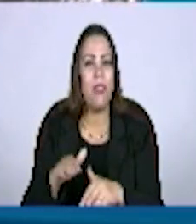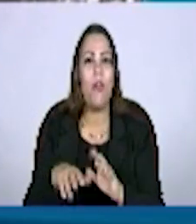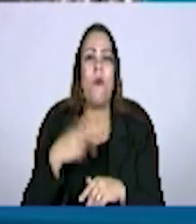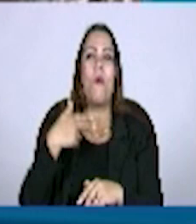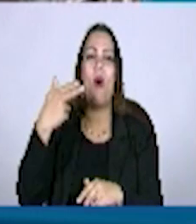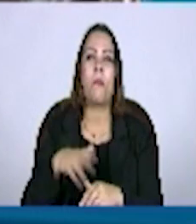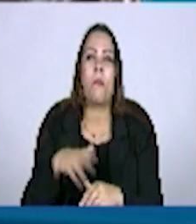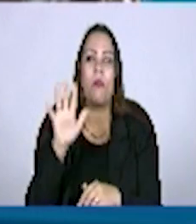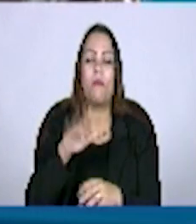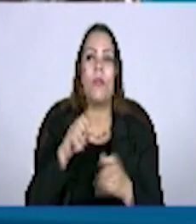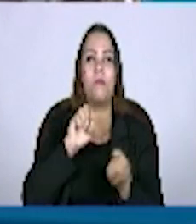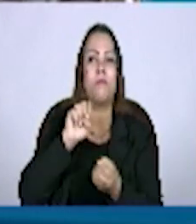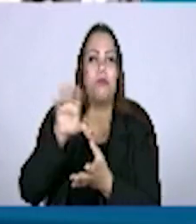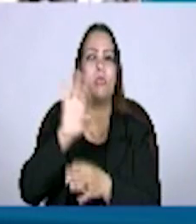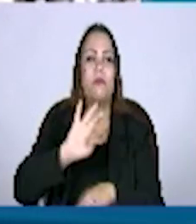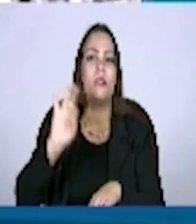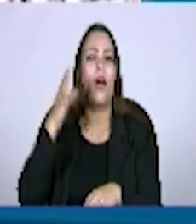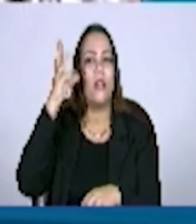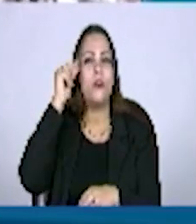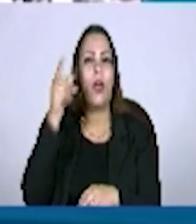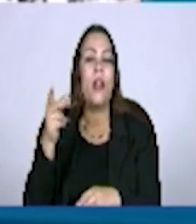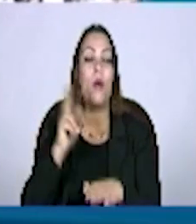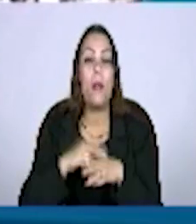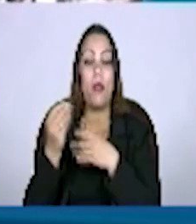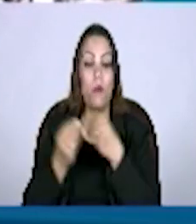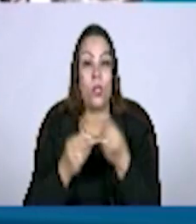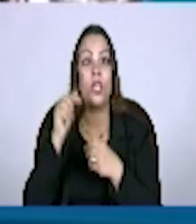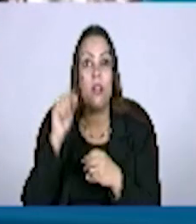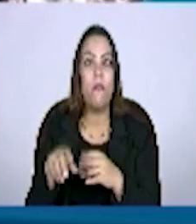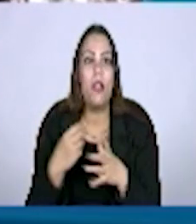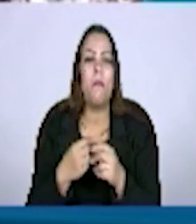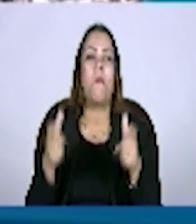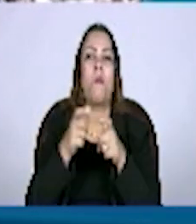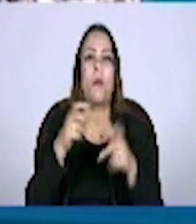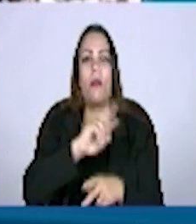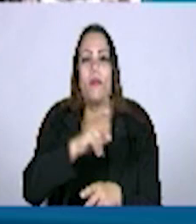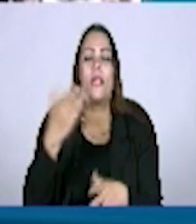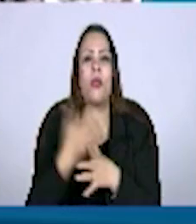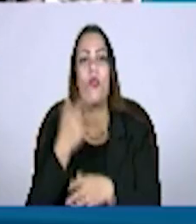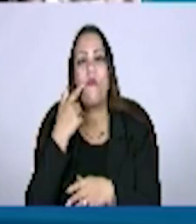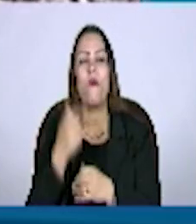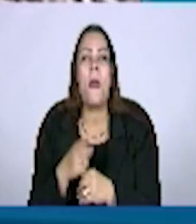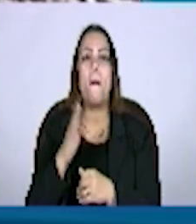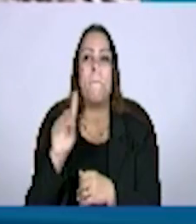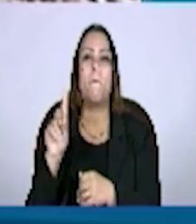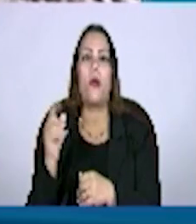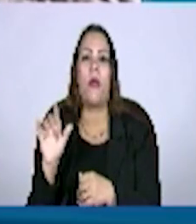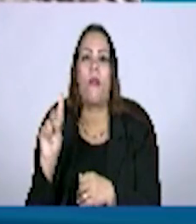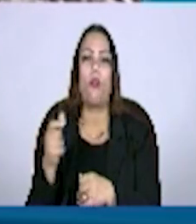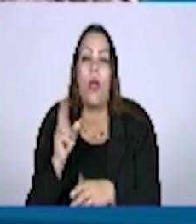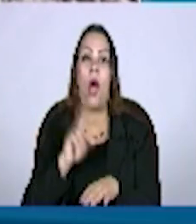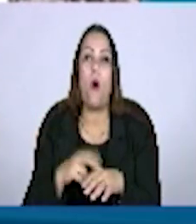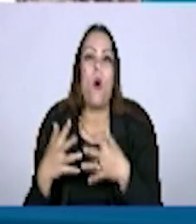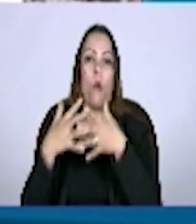الغربيه متدفقه على اسرائيل وفي دلوقتي مناقشات في برلمانات كثيره جدا سواء كان في بريطانيا وهنا في الوقت